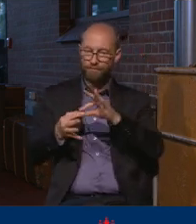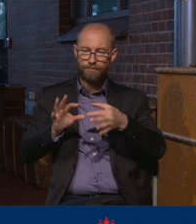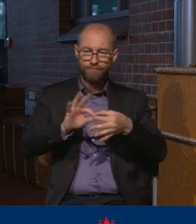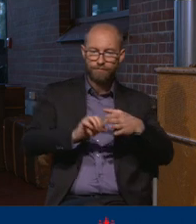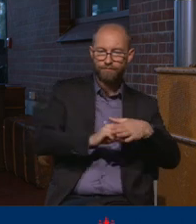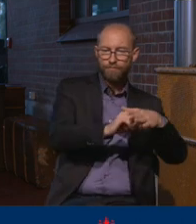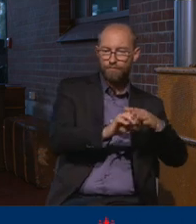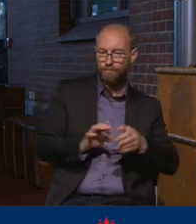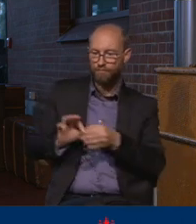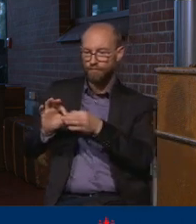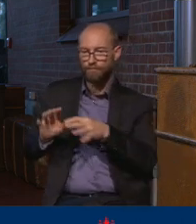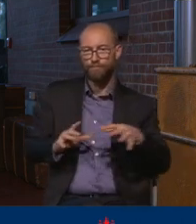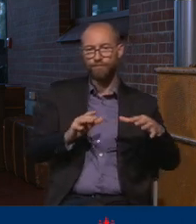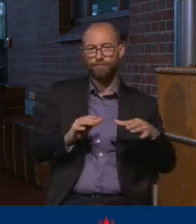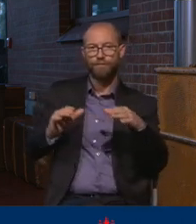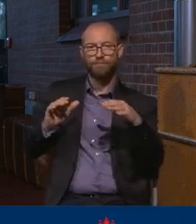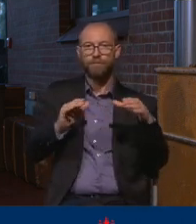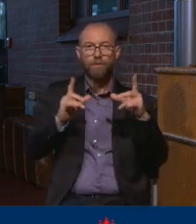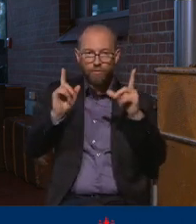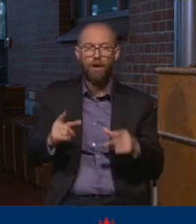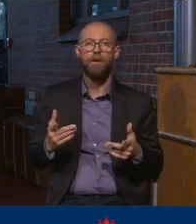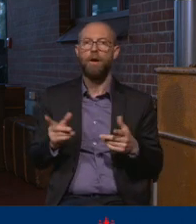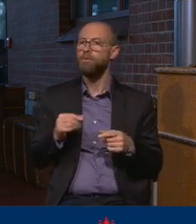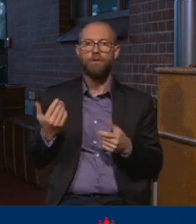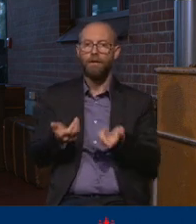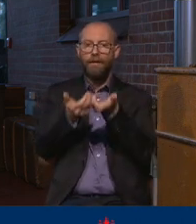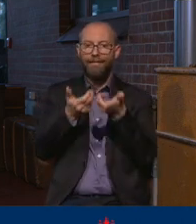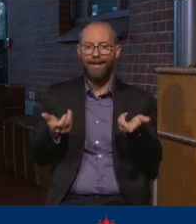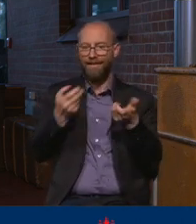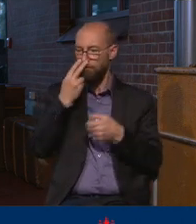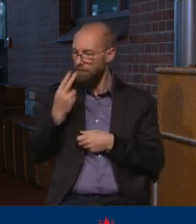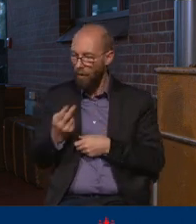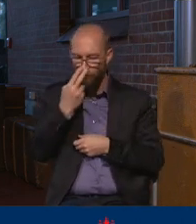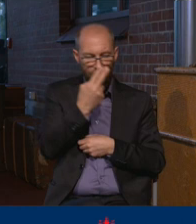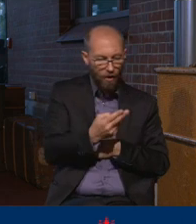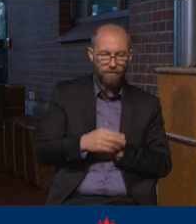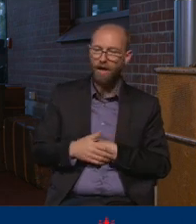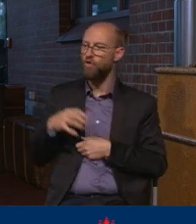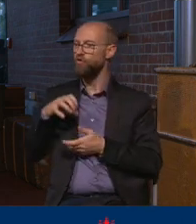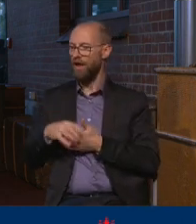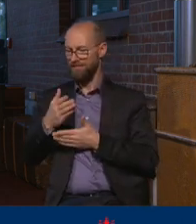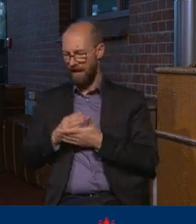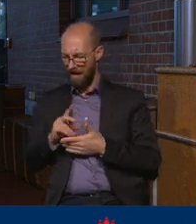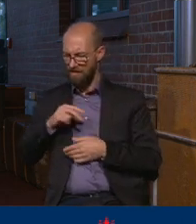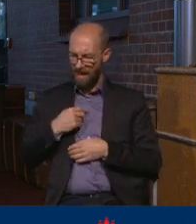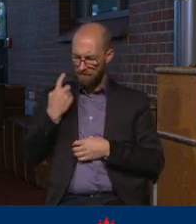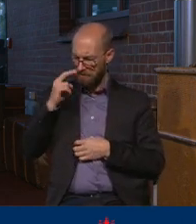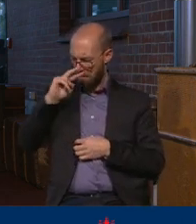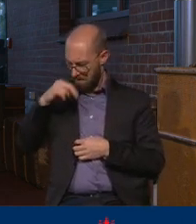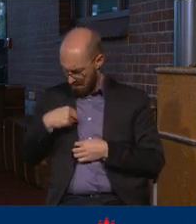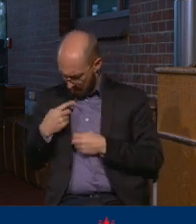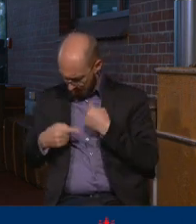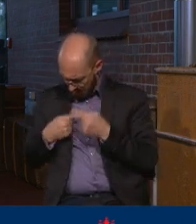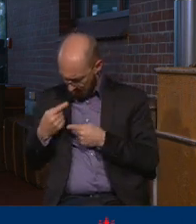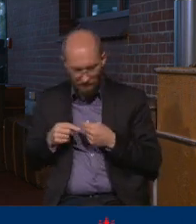und das ist wichtig dass sie die nicht isoliert sehen dass er eine stadt teilt sich für sich selbst entwickeln muss